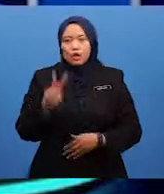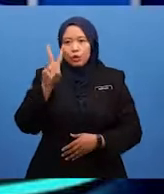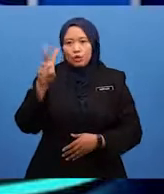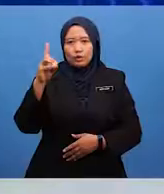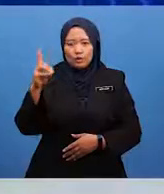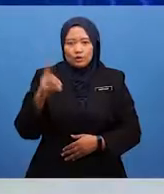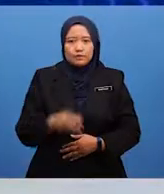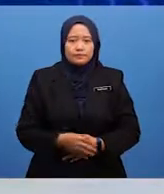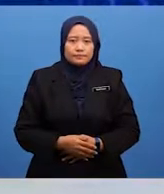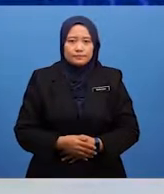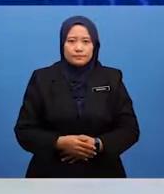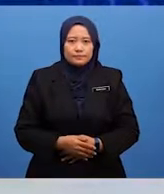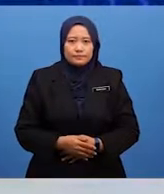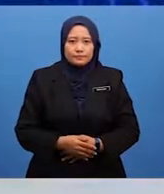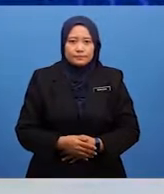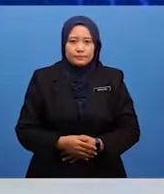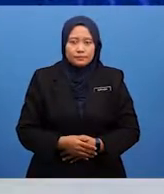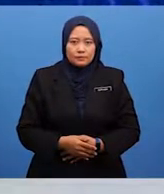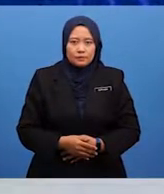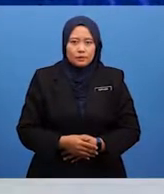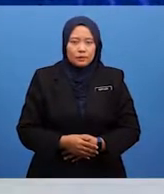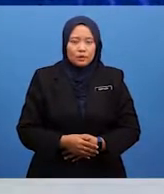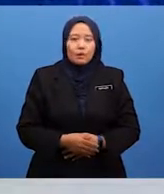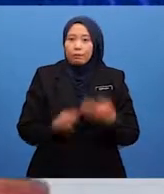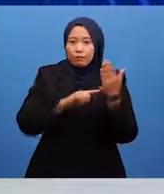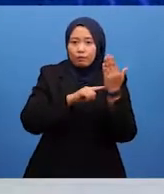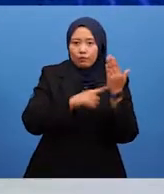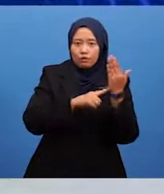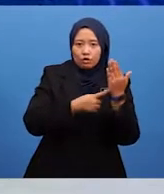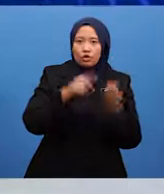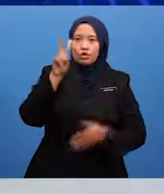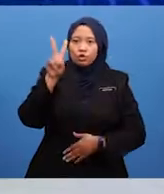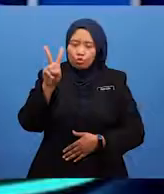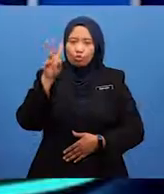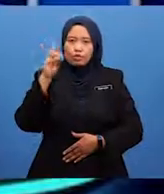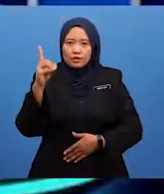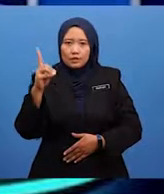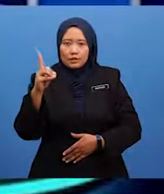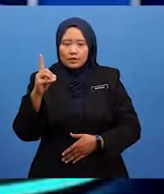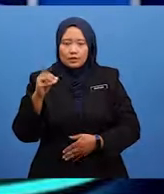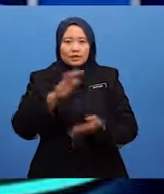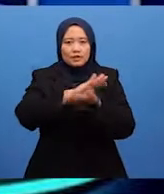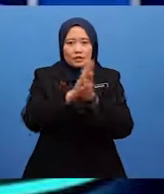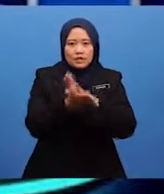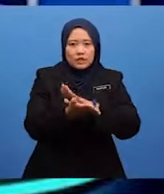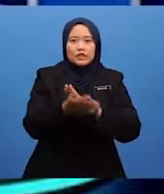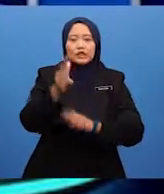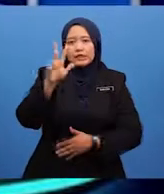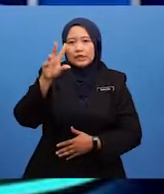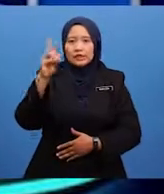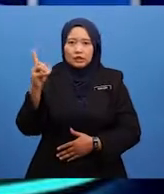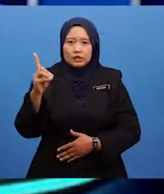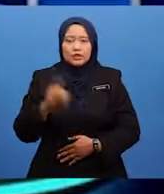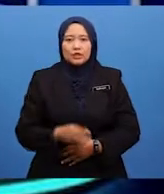penting Hai Jadi maunya bule Duadji kemudian dibangun kamu jadi cewek ya betul itulah menariknya keterkaitan diantara